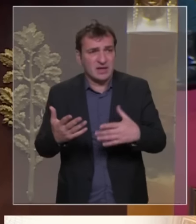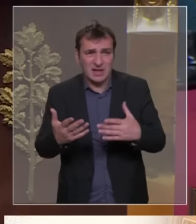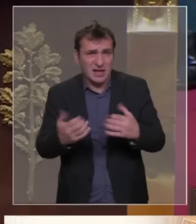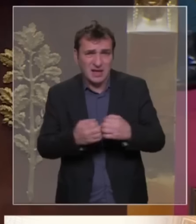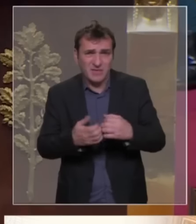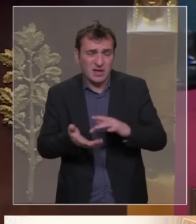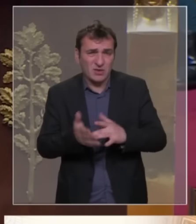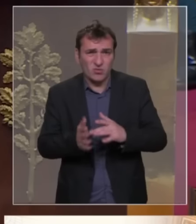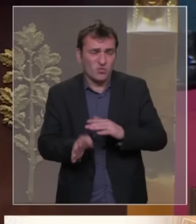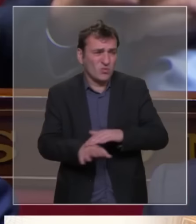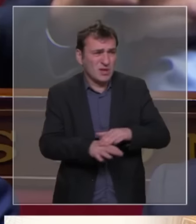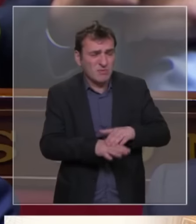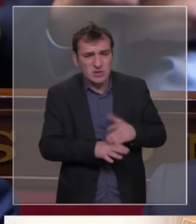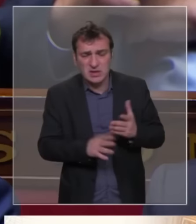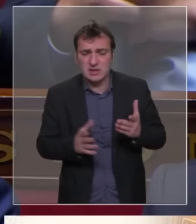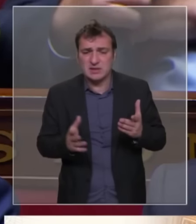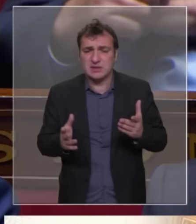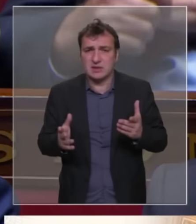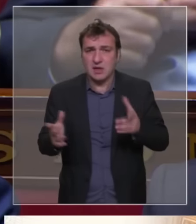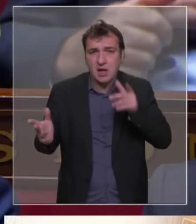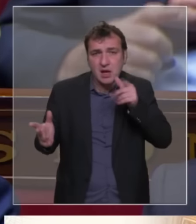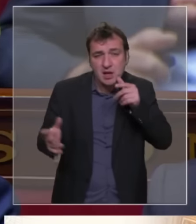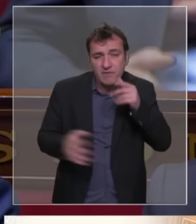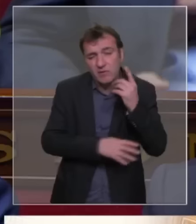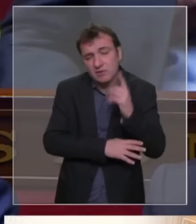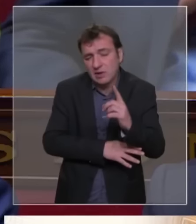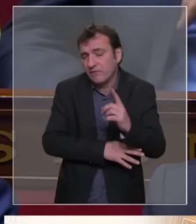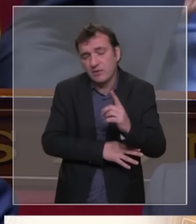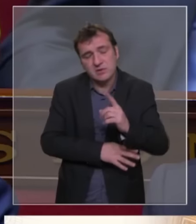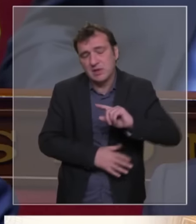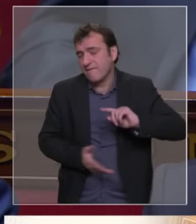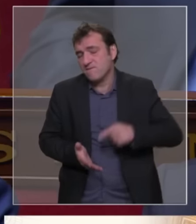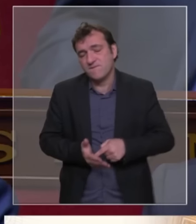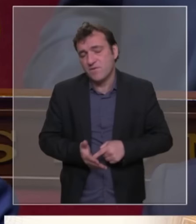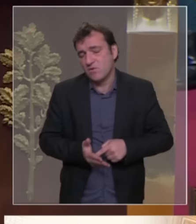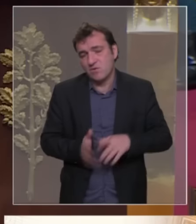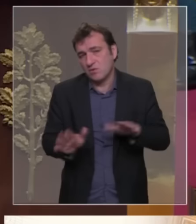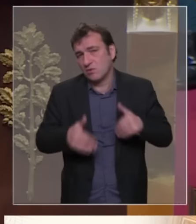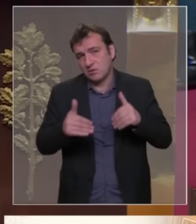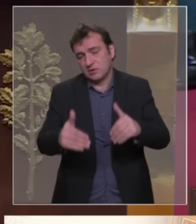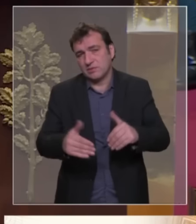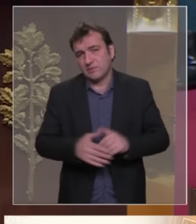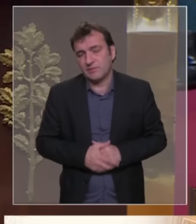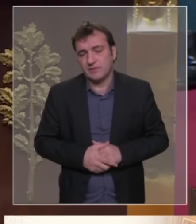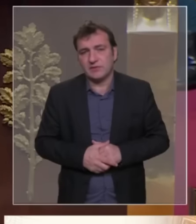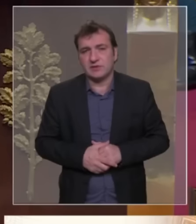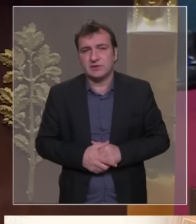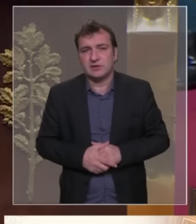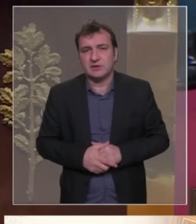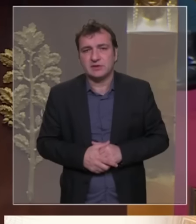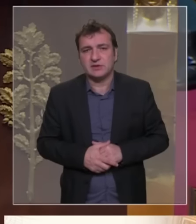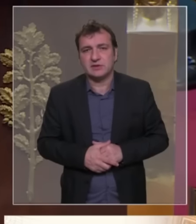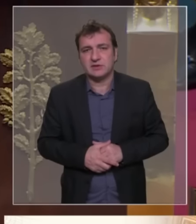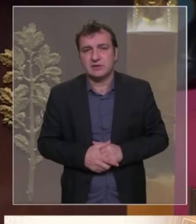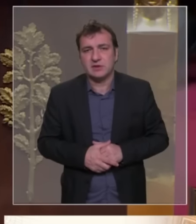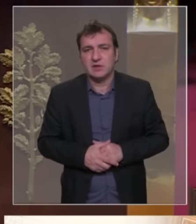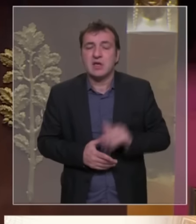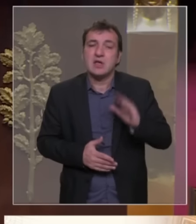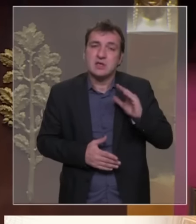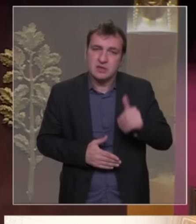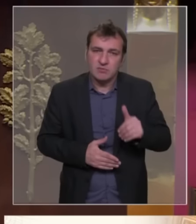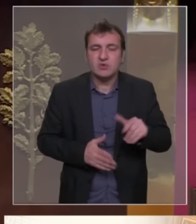menaces hybrides, l'effort de défense est évidemment nécessaire et doit être poursuivi. C'est le sens de la loi de